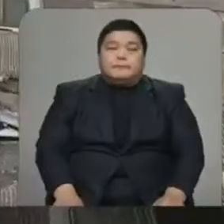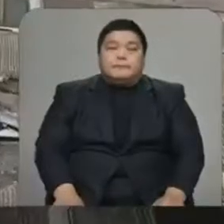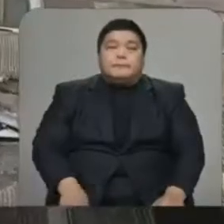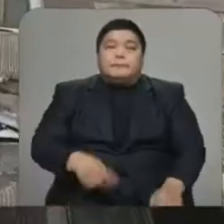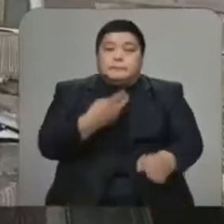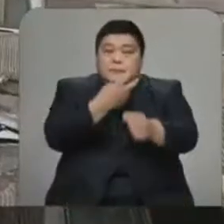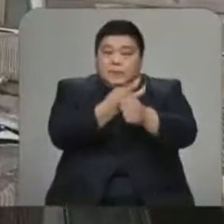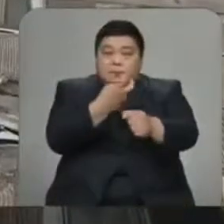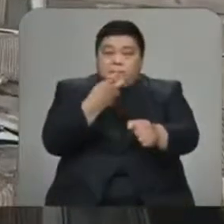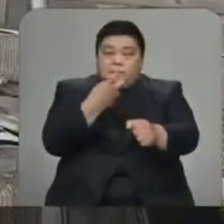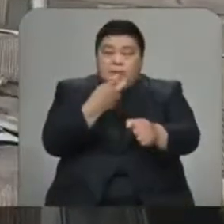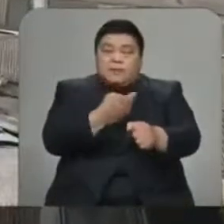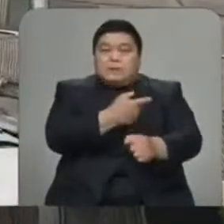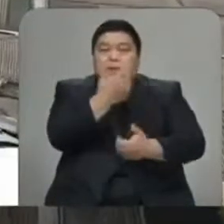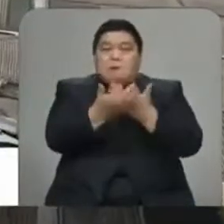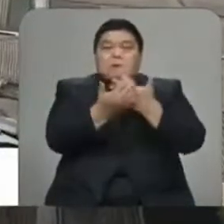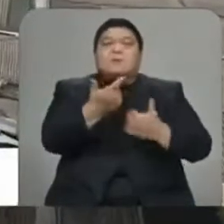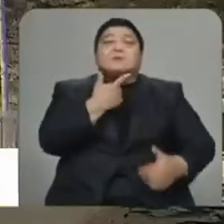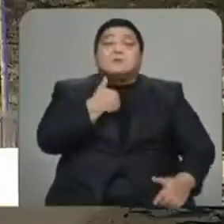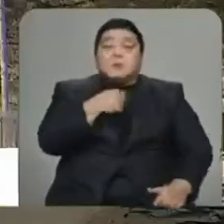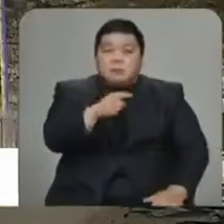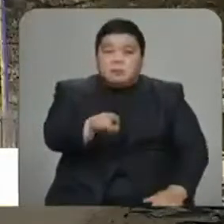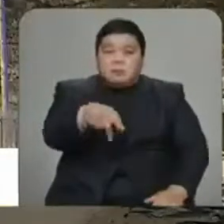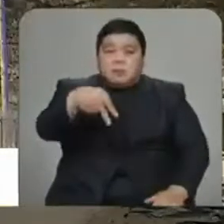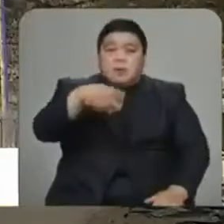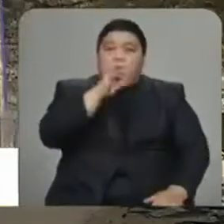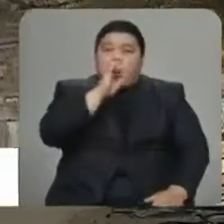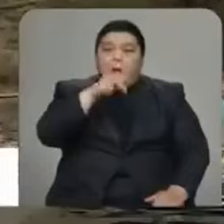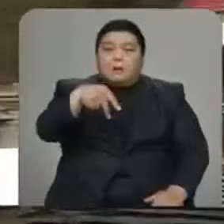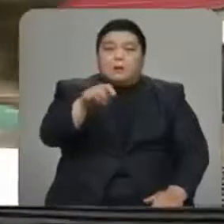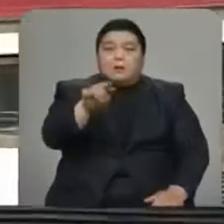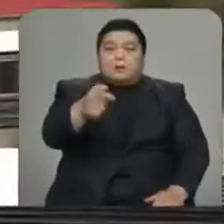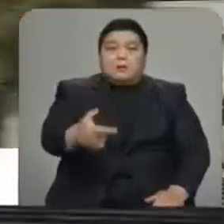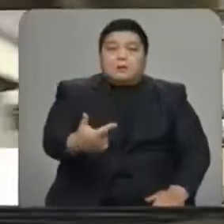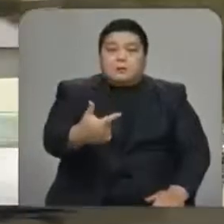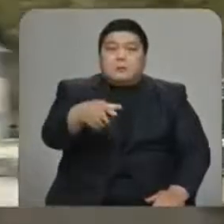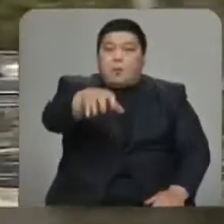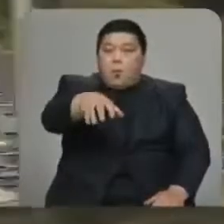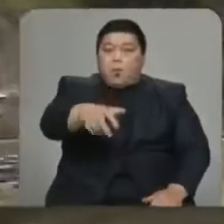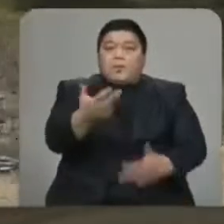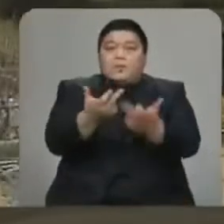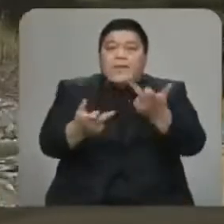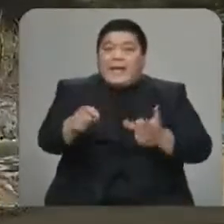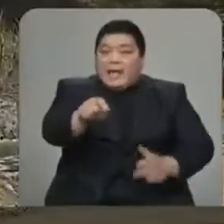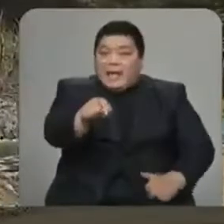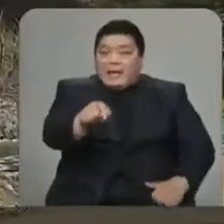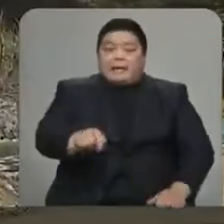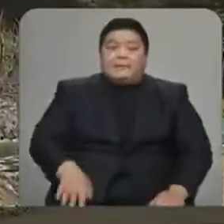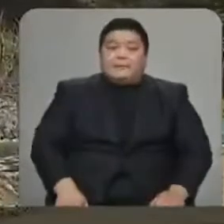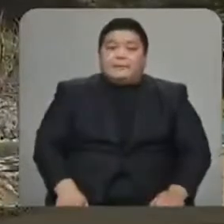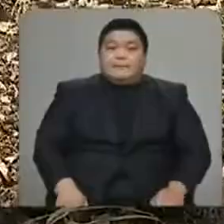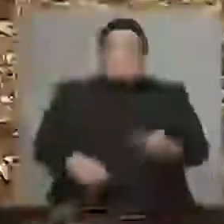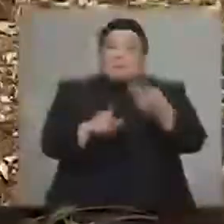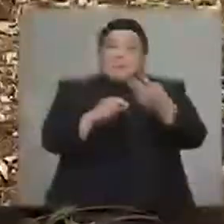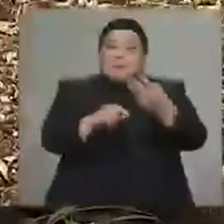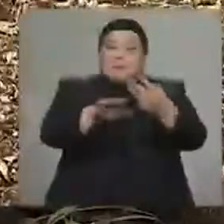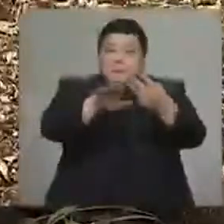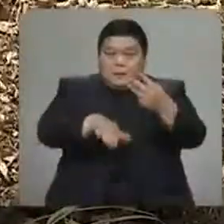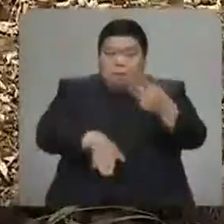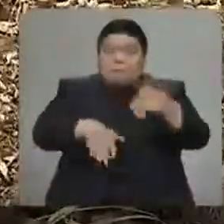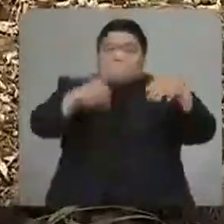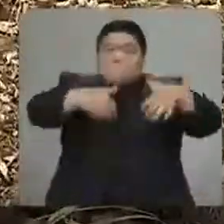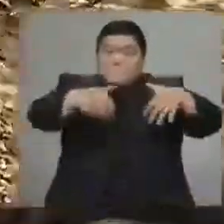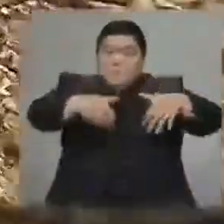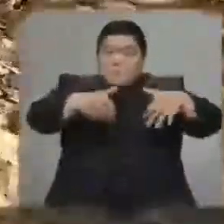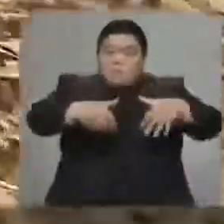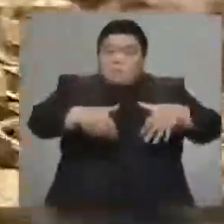20여 년 전 대형 산불이 발생한 강릉시 사천면의 한 야산입니다. 지난달 하순 단비가 내리면서